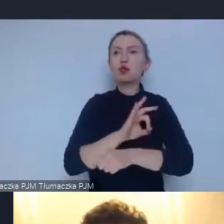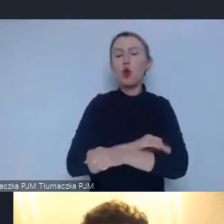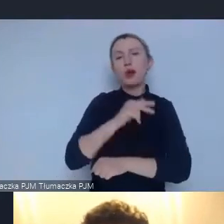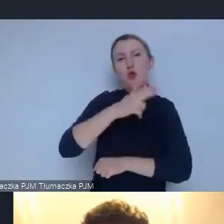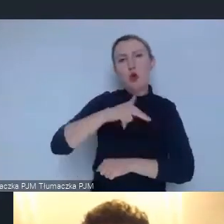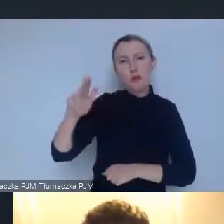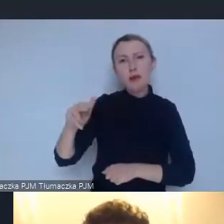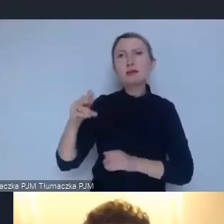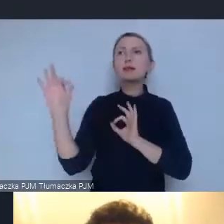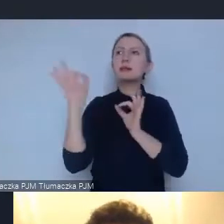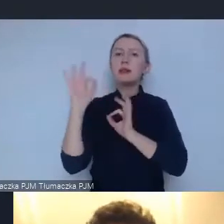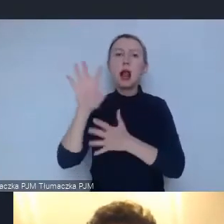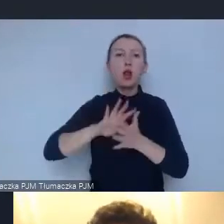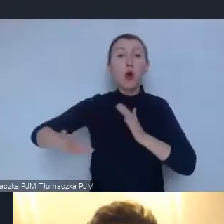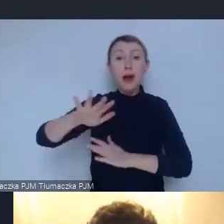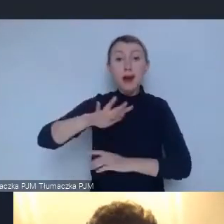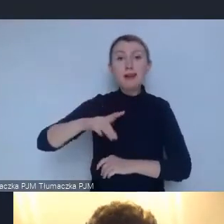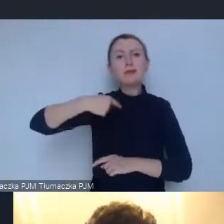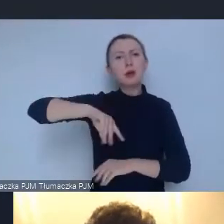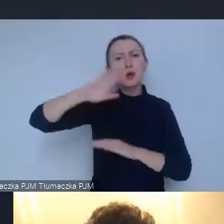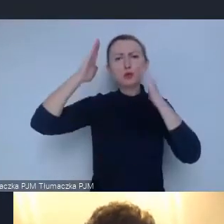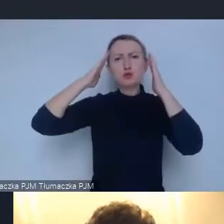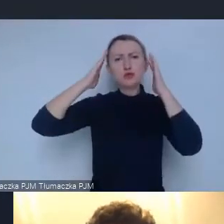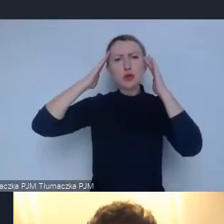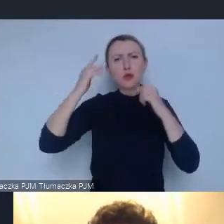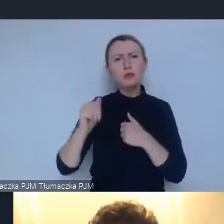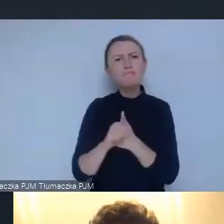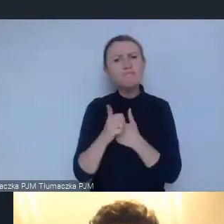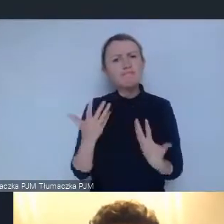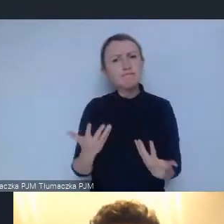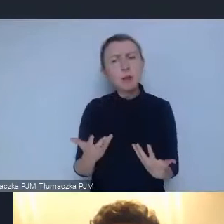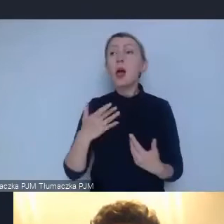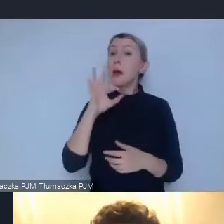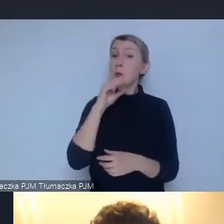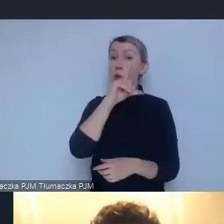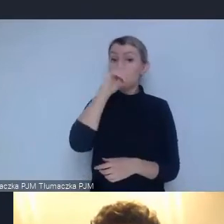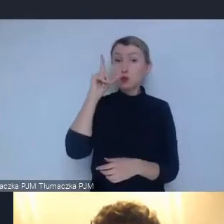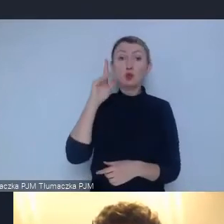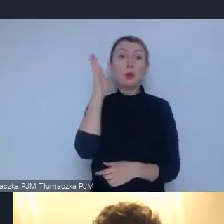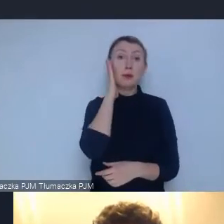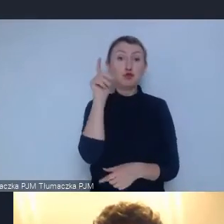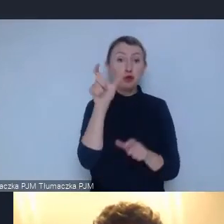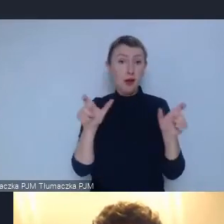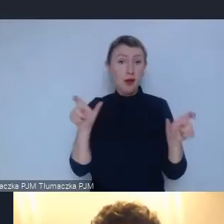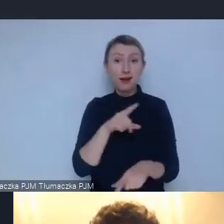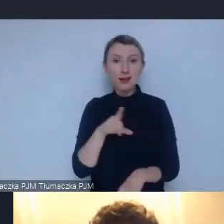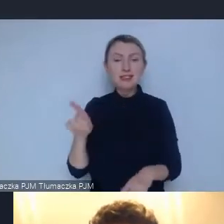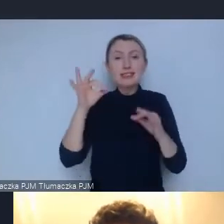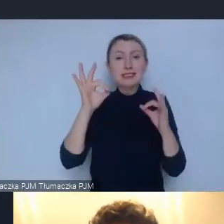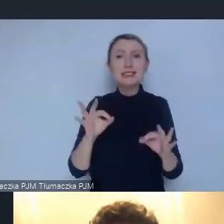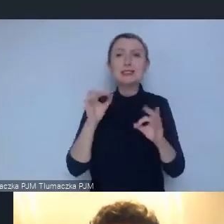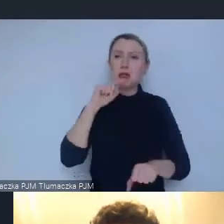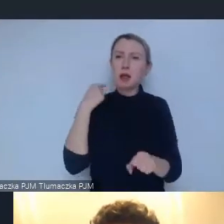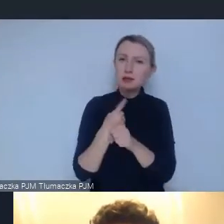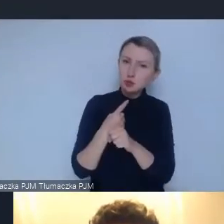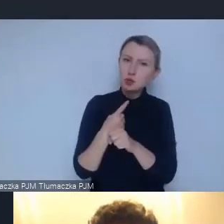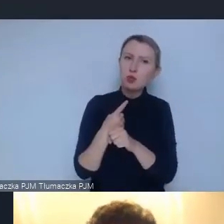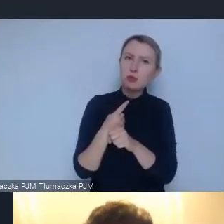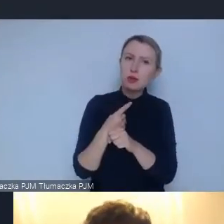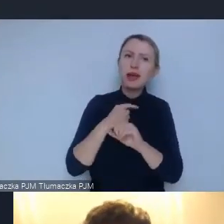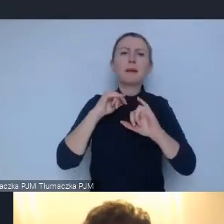danymi lokalnymi uświadomiliśmy sobie jedno, że młodzi mieszkańcy, którzy dzisiaj decydują o tym, w